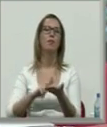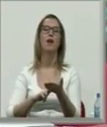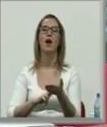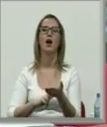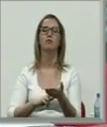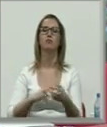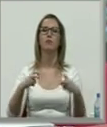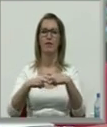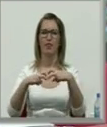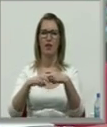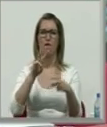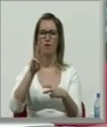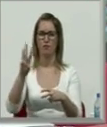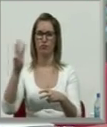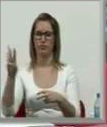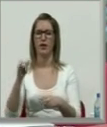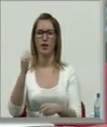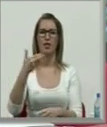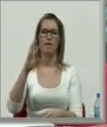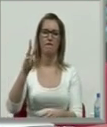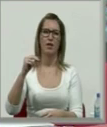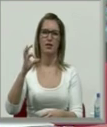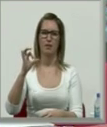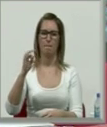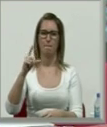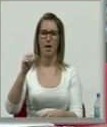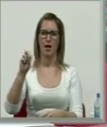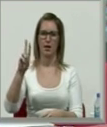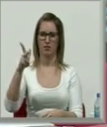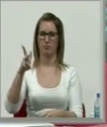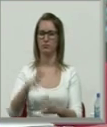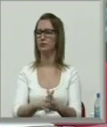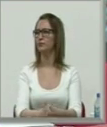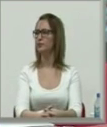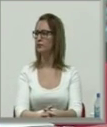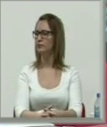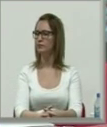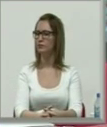Parku. Mówimy o tym i to nie jest, to już jest właściwie